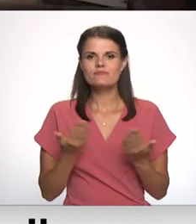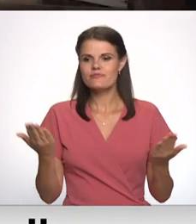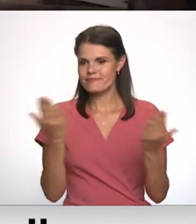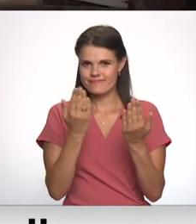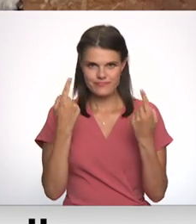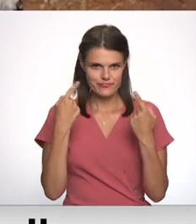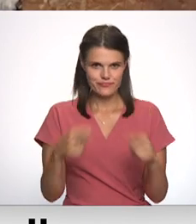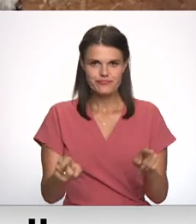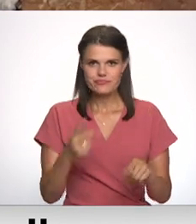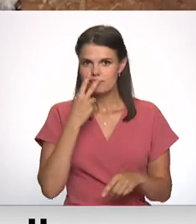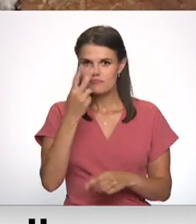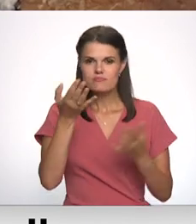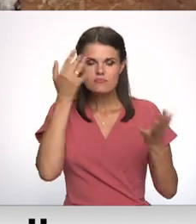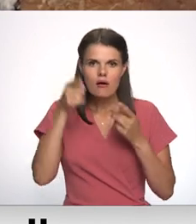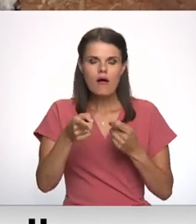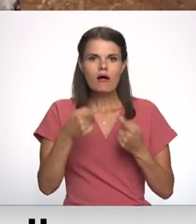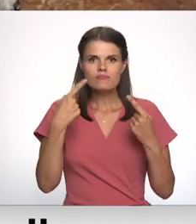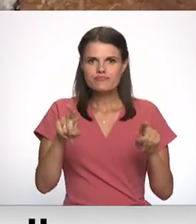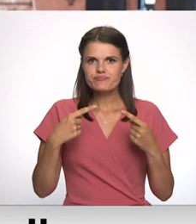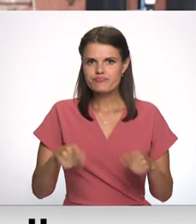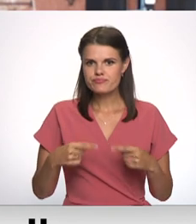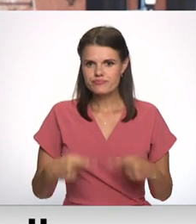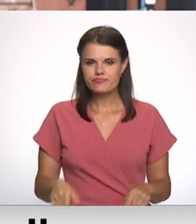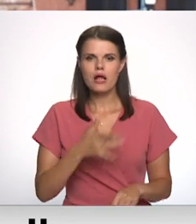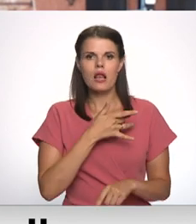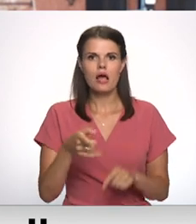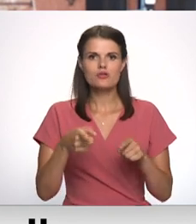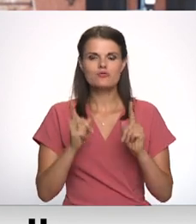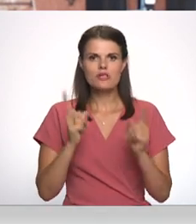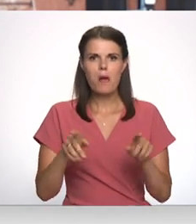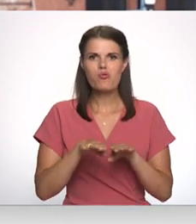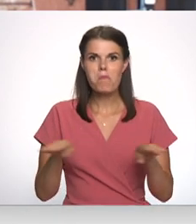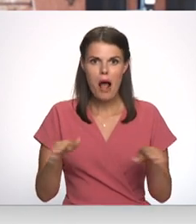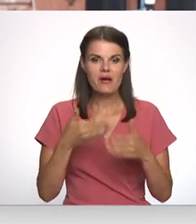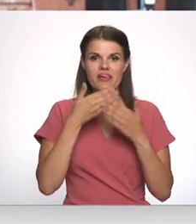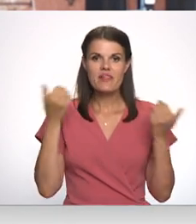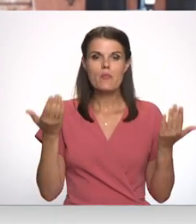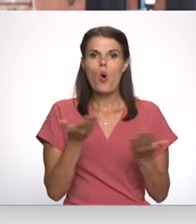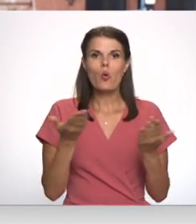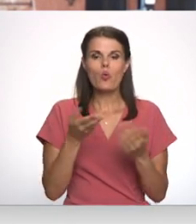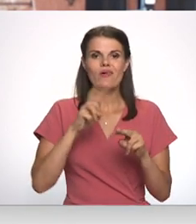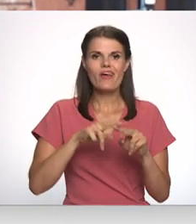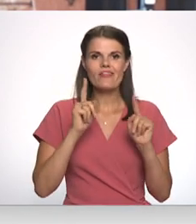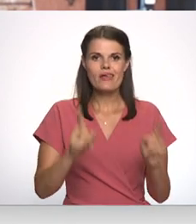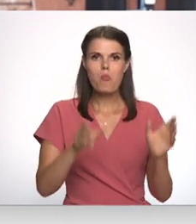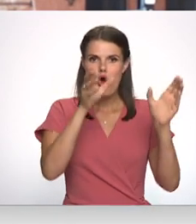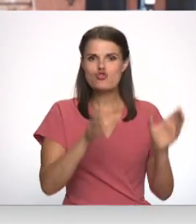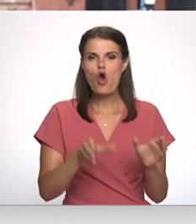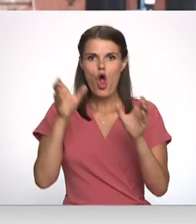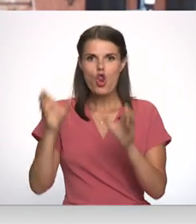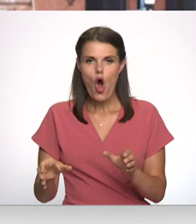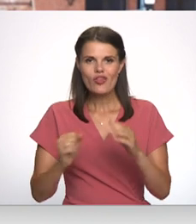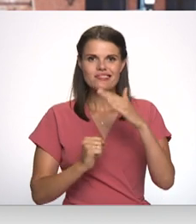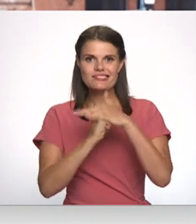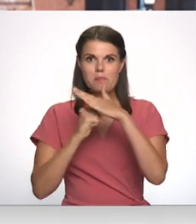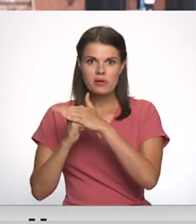kas atklājās demontāžas gaitā. Vietās, kur bija jābūt pamatiem, viņa nebija. Vietās, kur bija jābūt kolonām, kā noteiktā